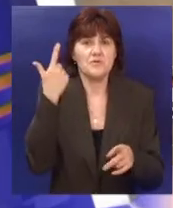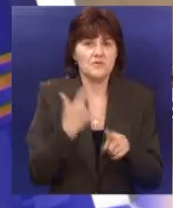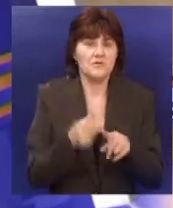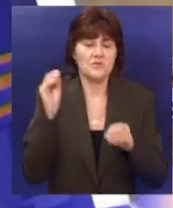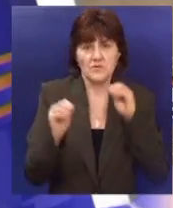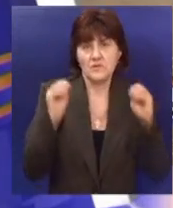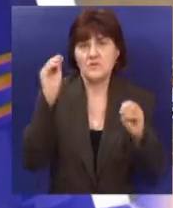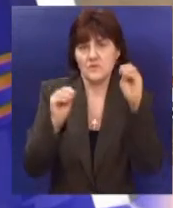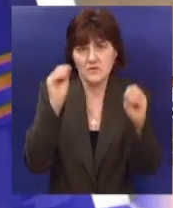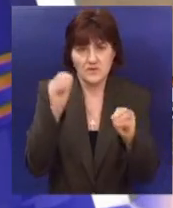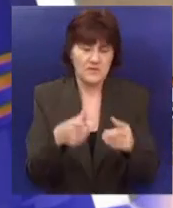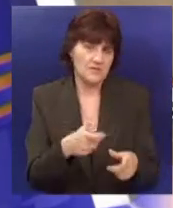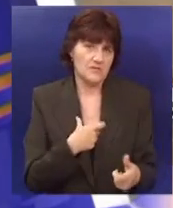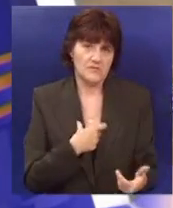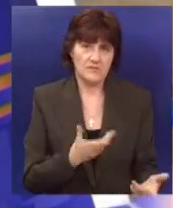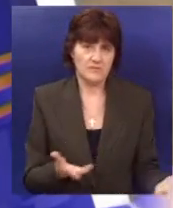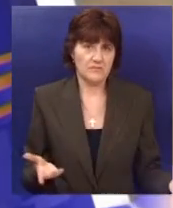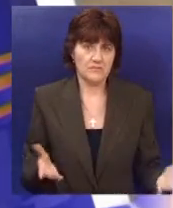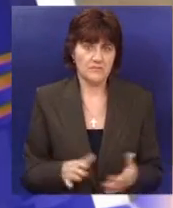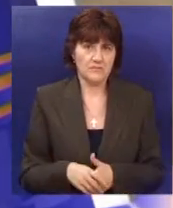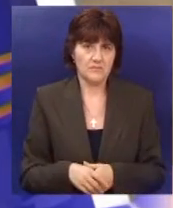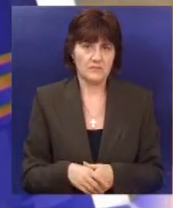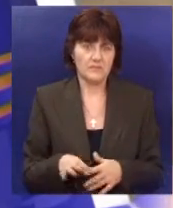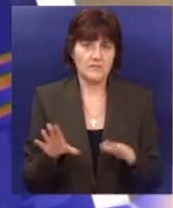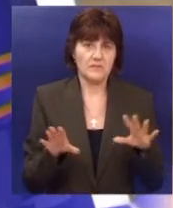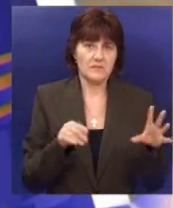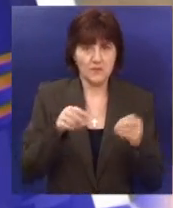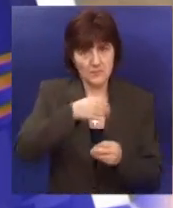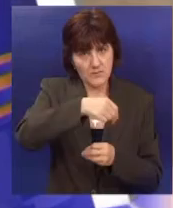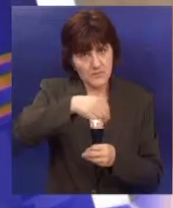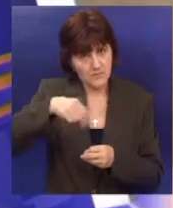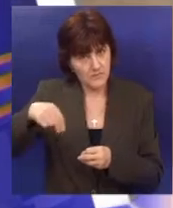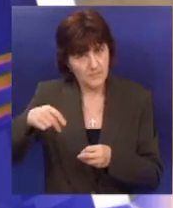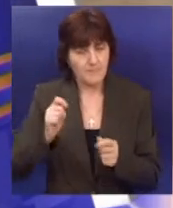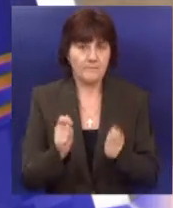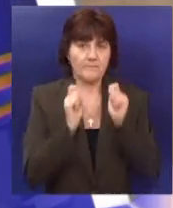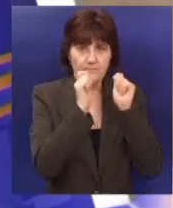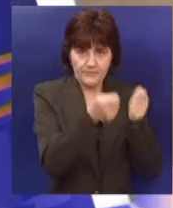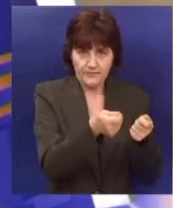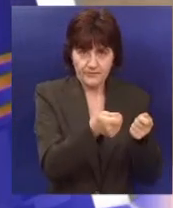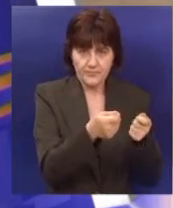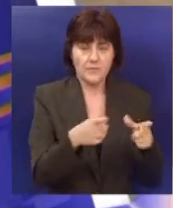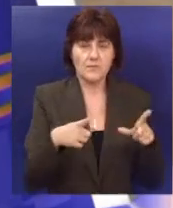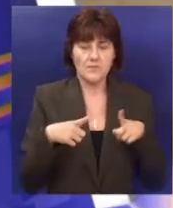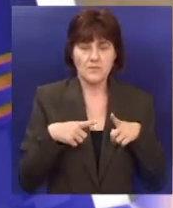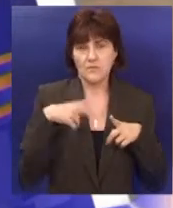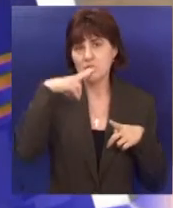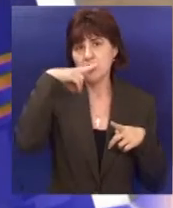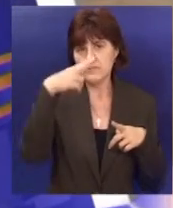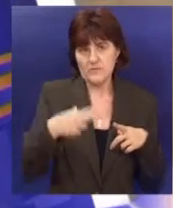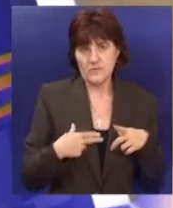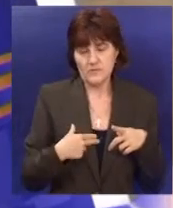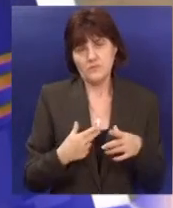radimo, ali ovo ovako više ne može. Sakupljali smo potpise, predali smo peticiju i čekamo